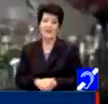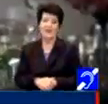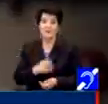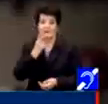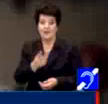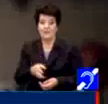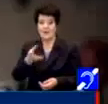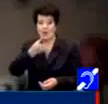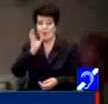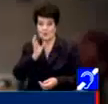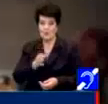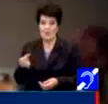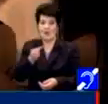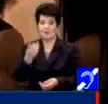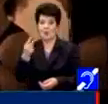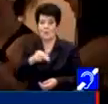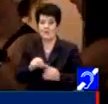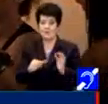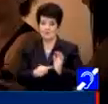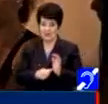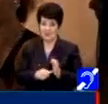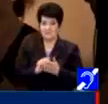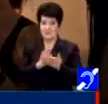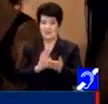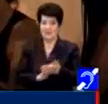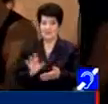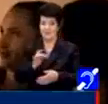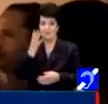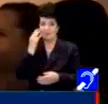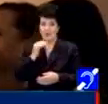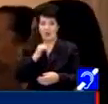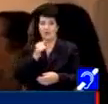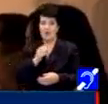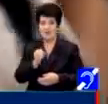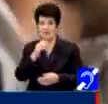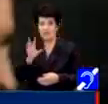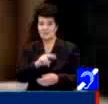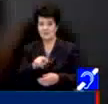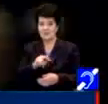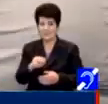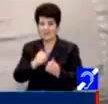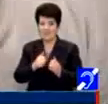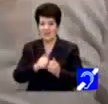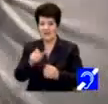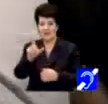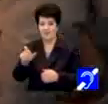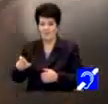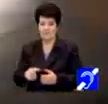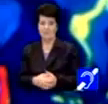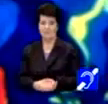privind consumul de alcool, în 2016 Republica Moldova a înregistrat un consum anual de peste 15 litri de fiecare locuitor.